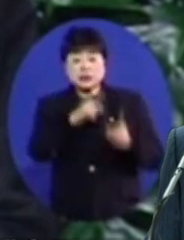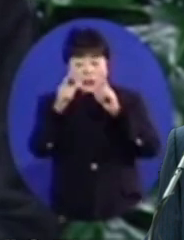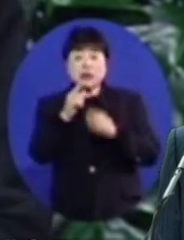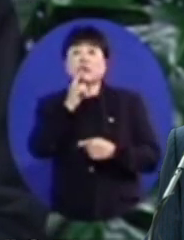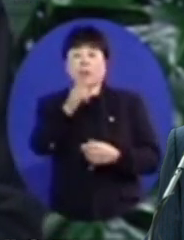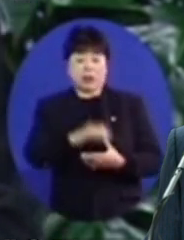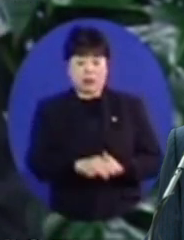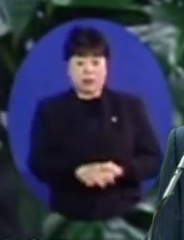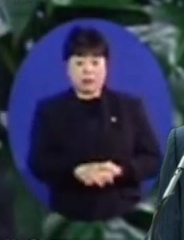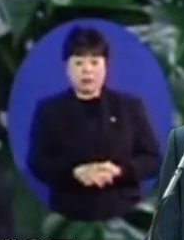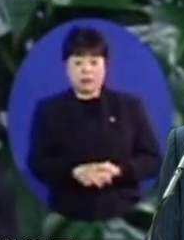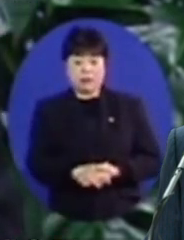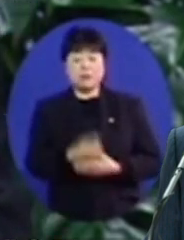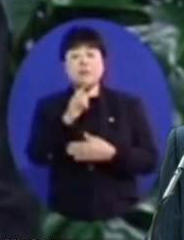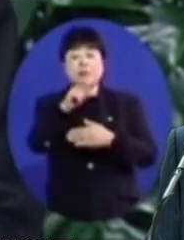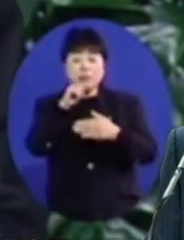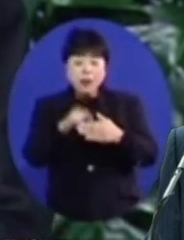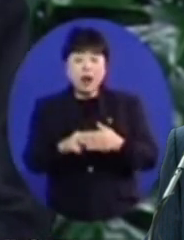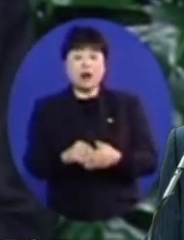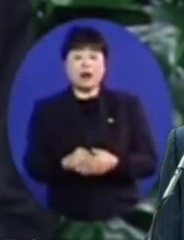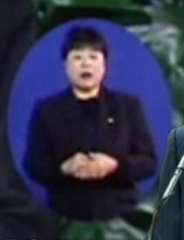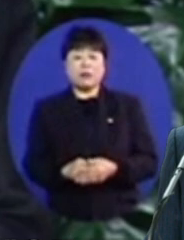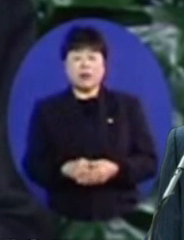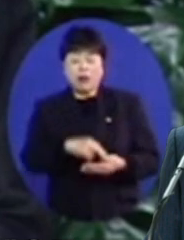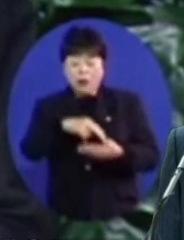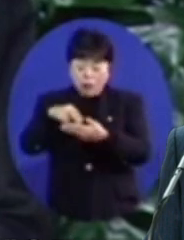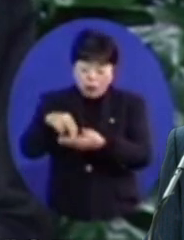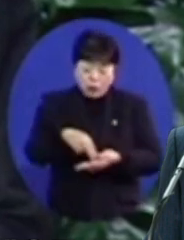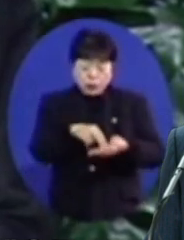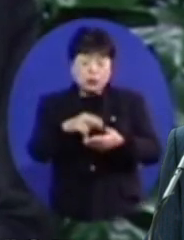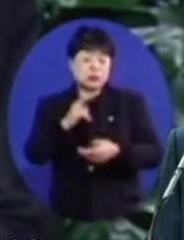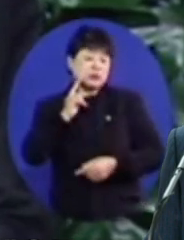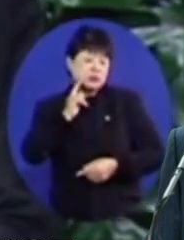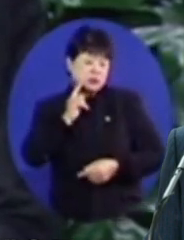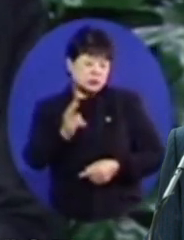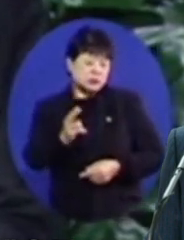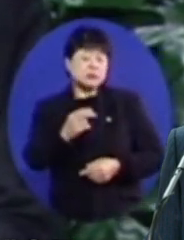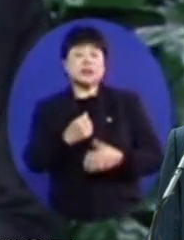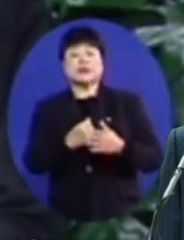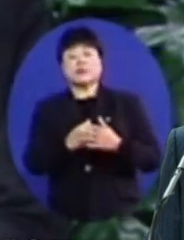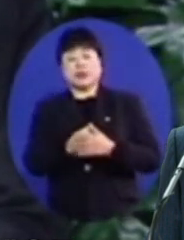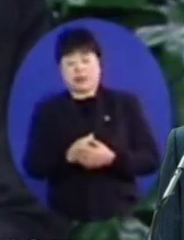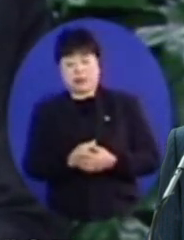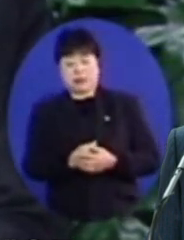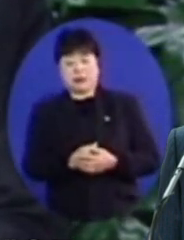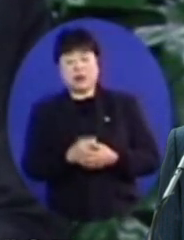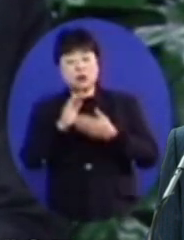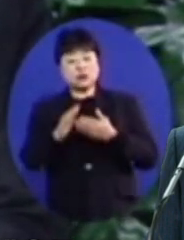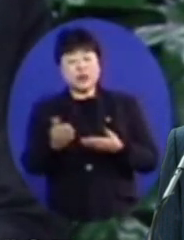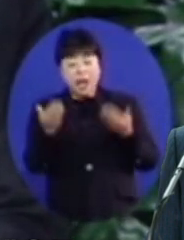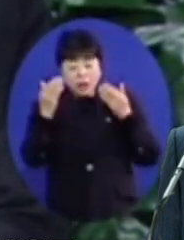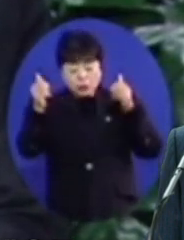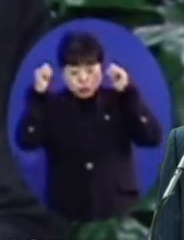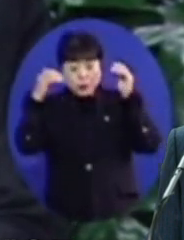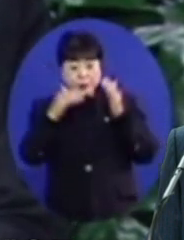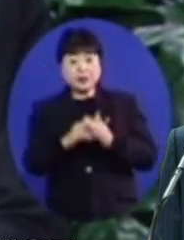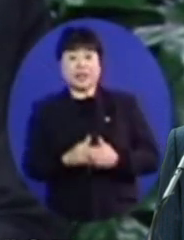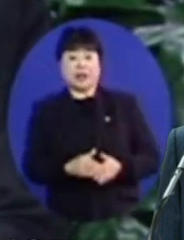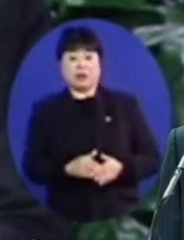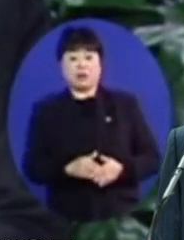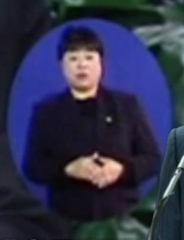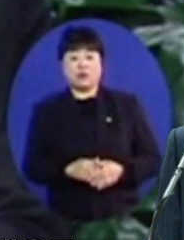그것이 마음에 너무 고독이 괴로웠습니다 그리고 난 다음에 학교를 졸업하고